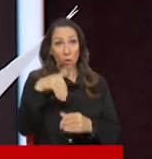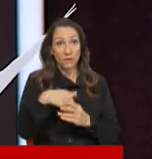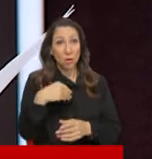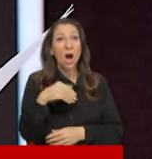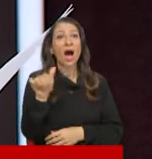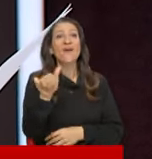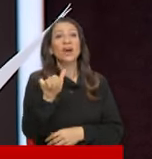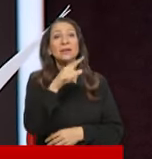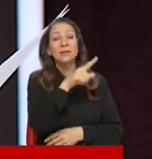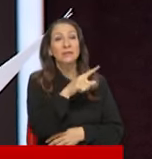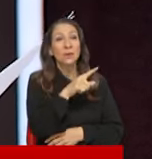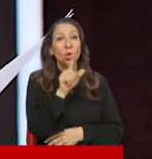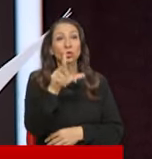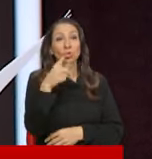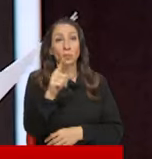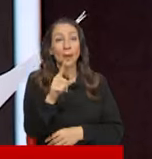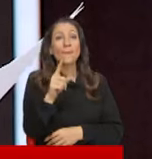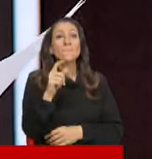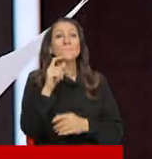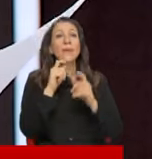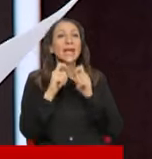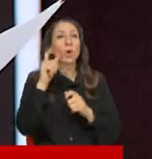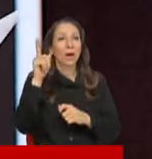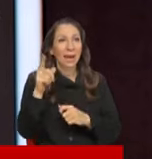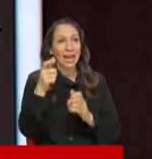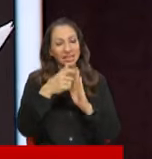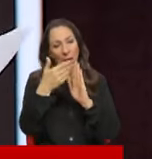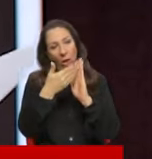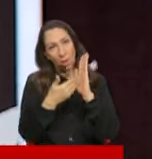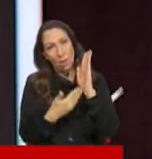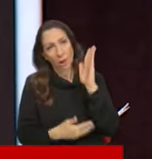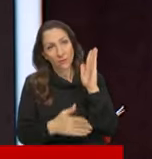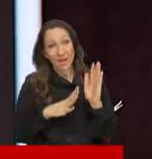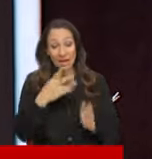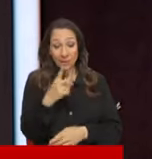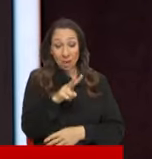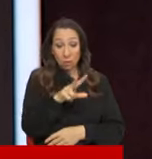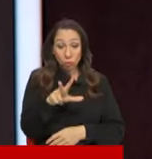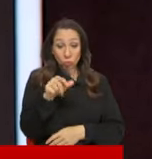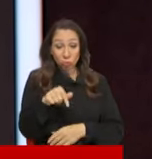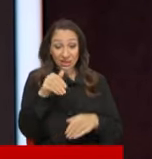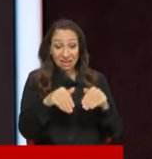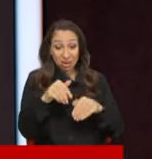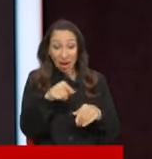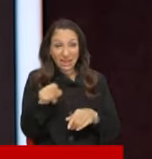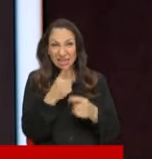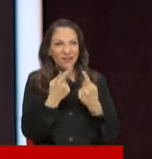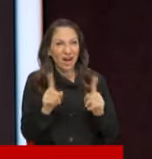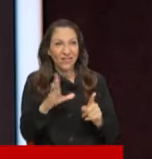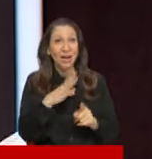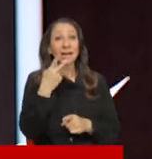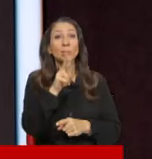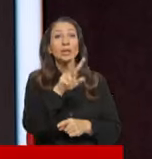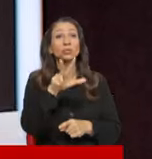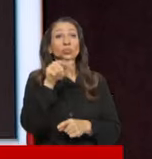veriyor Afganistan doğumlu 133.000 Makedonya doğumlu diye liste bu şekilde gidiyor 2023 ile bu seçim arasında ne fark var